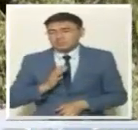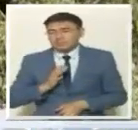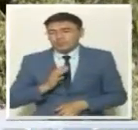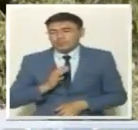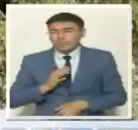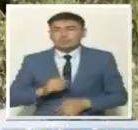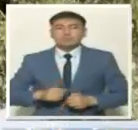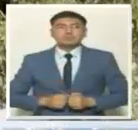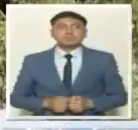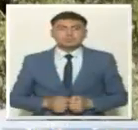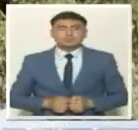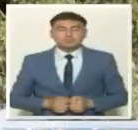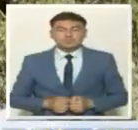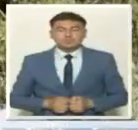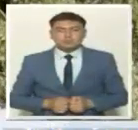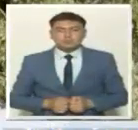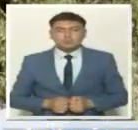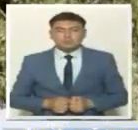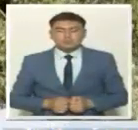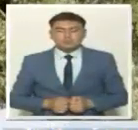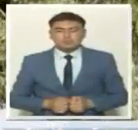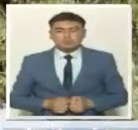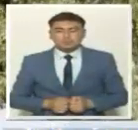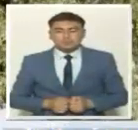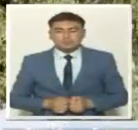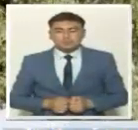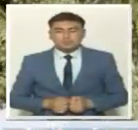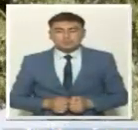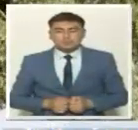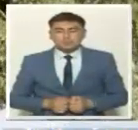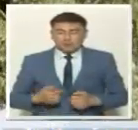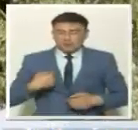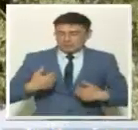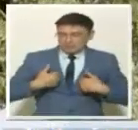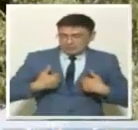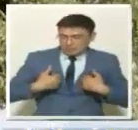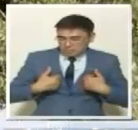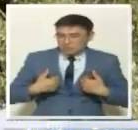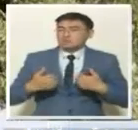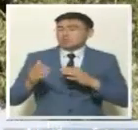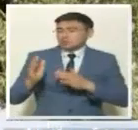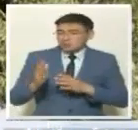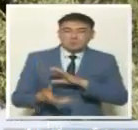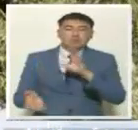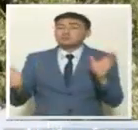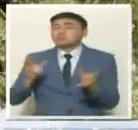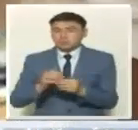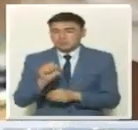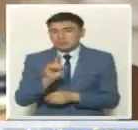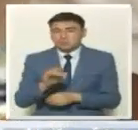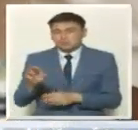падал. Пот был очень сильный. Уставалось очень сильно, но благодаря этому я выиграл на чемпионате